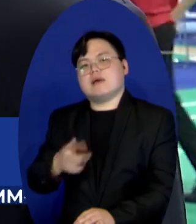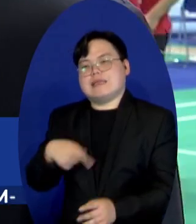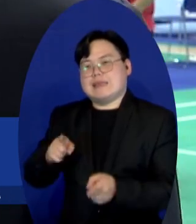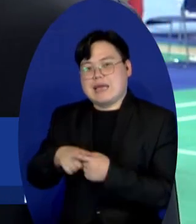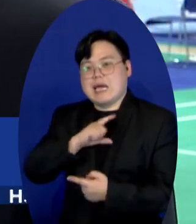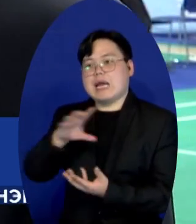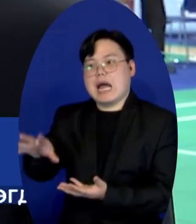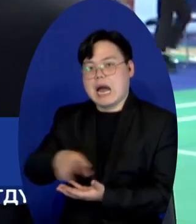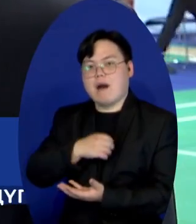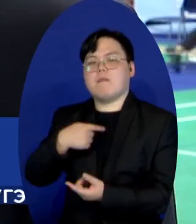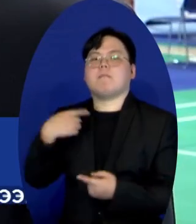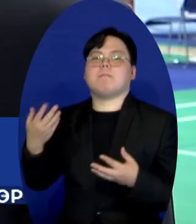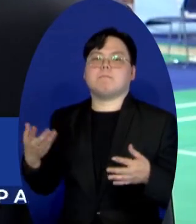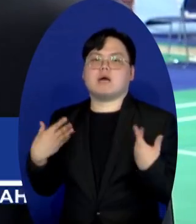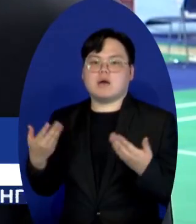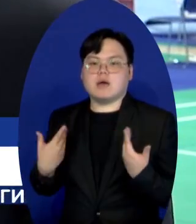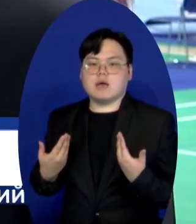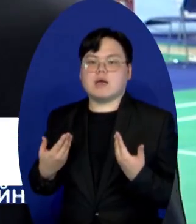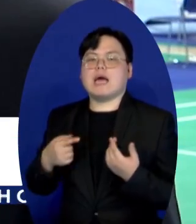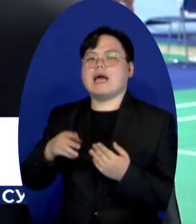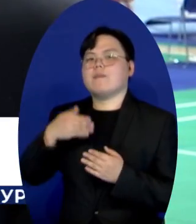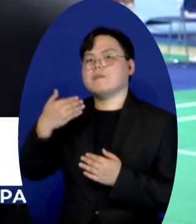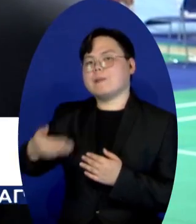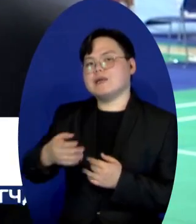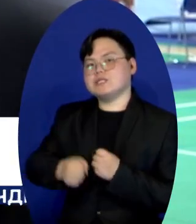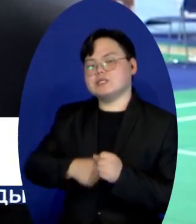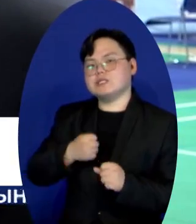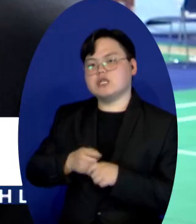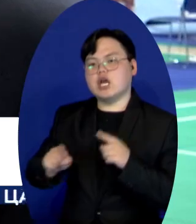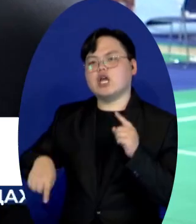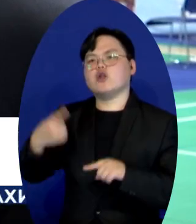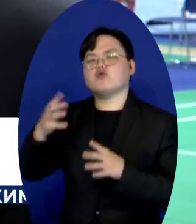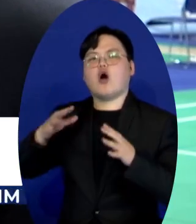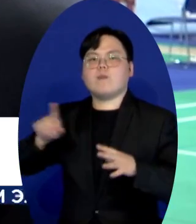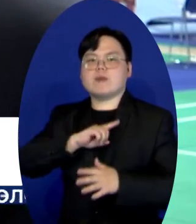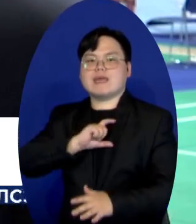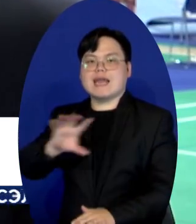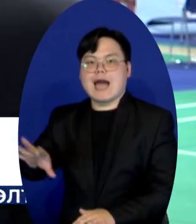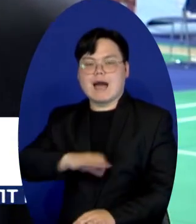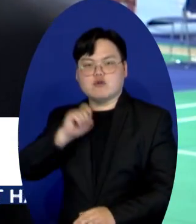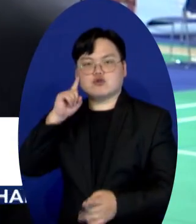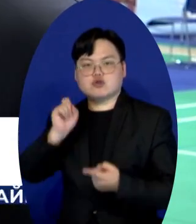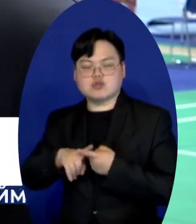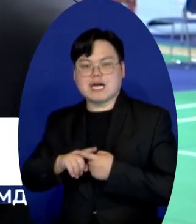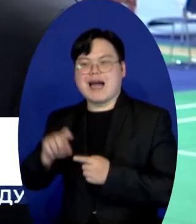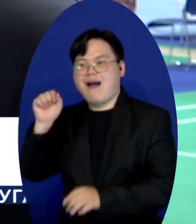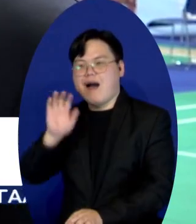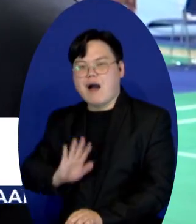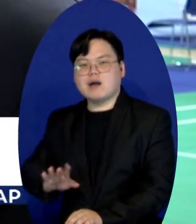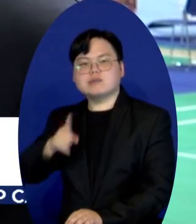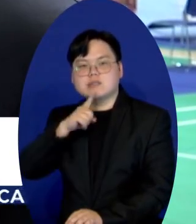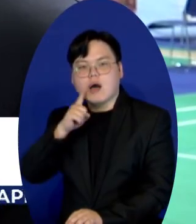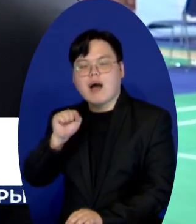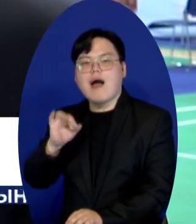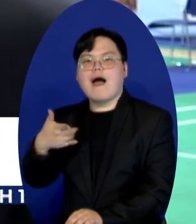авч байгаадаа бол маш их баяртайгаа. Бид нар бол дараа жилээрс эхлээд одоо илүү том тэмцээн аавна гэж зорж байгаа. Тэр нь бол одоо Азийн